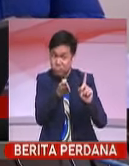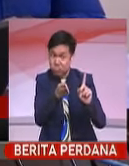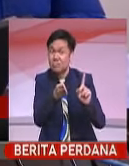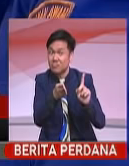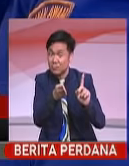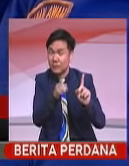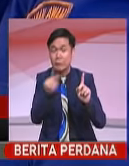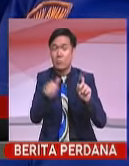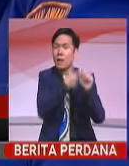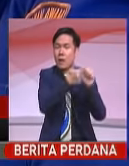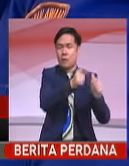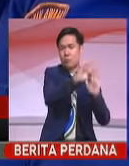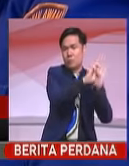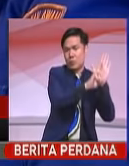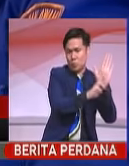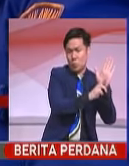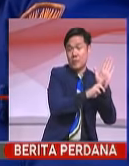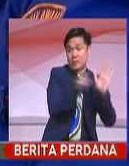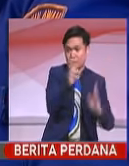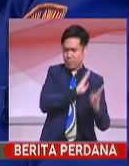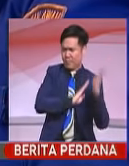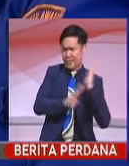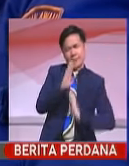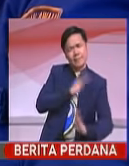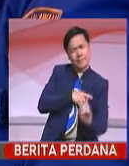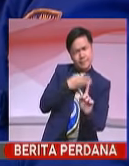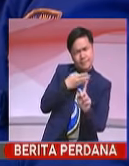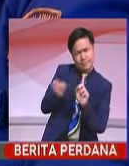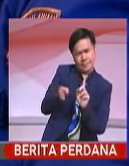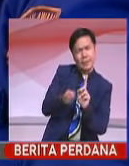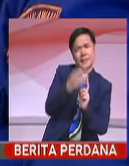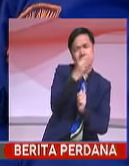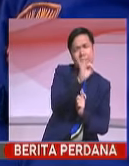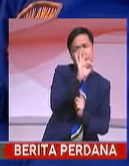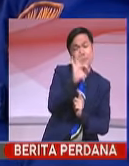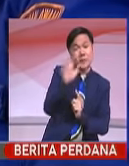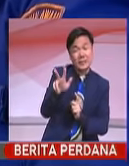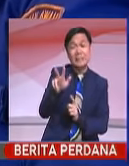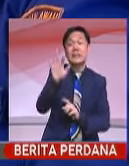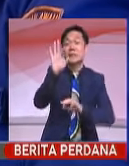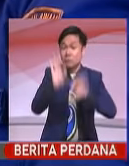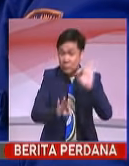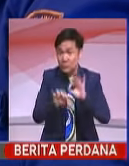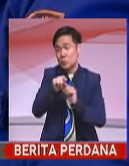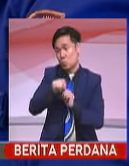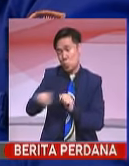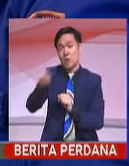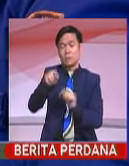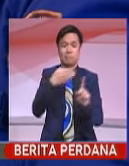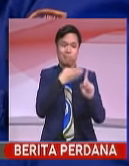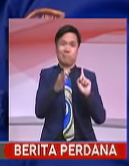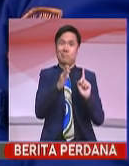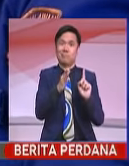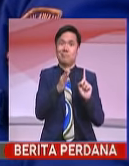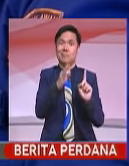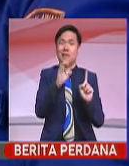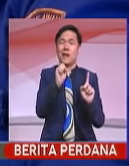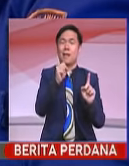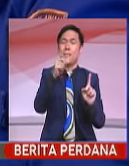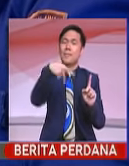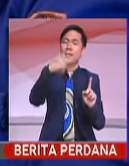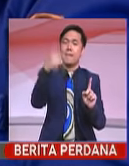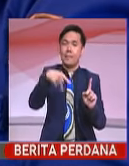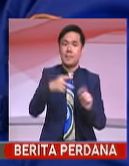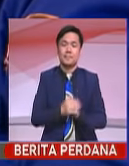di bawah Peraturan Pegawai Awam Kelakuan dan Tata Tertib 1993 jika didapati ingkar Perintah Kawalan